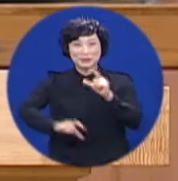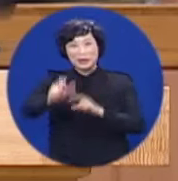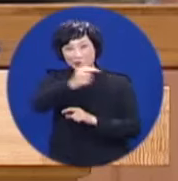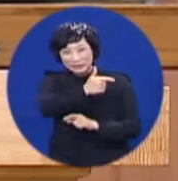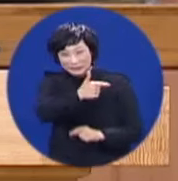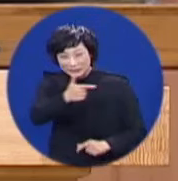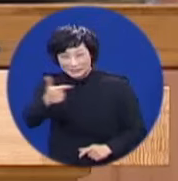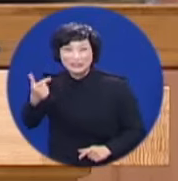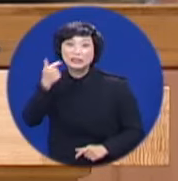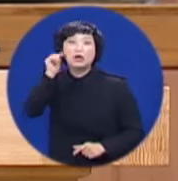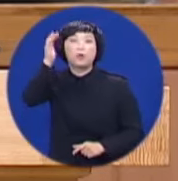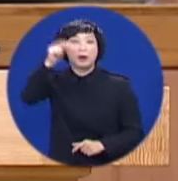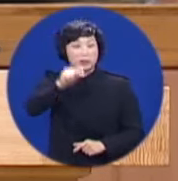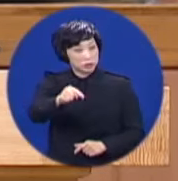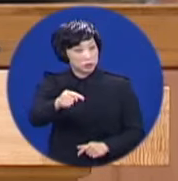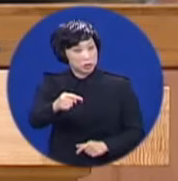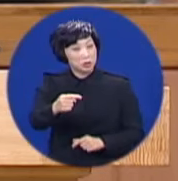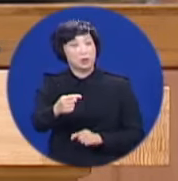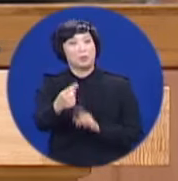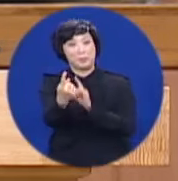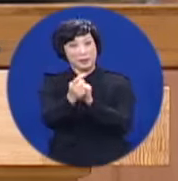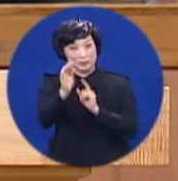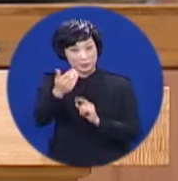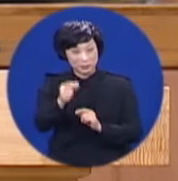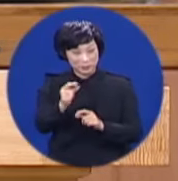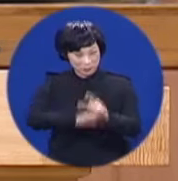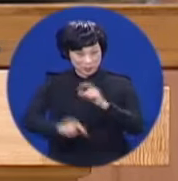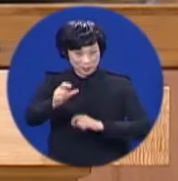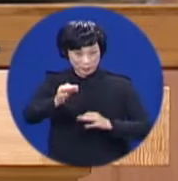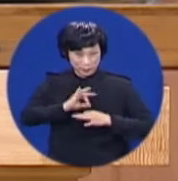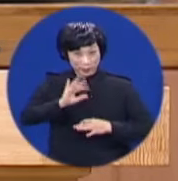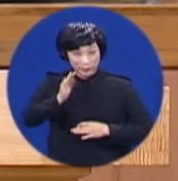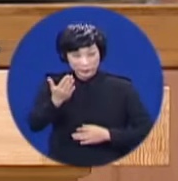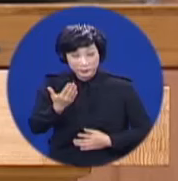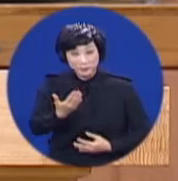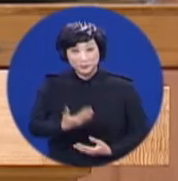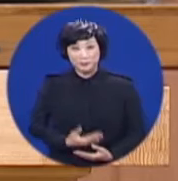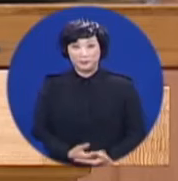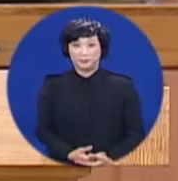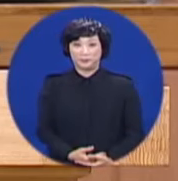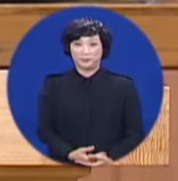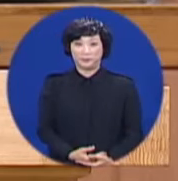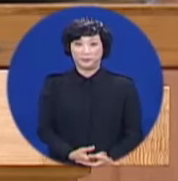큰 영광을 네가 보면서 더 놀래게 될 것이다.